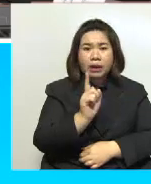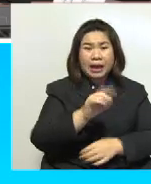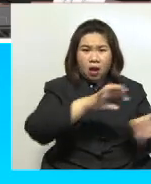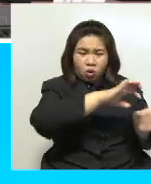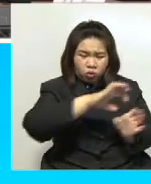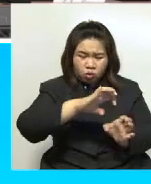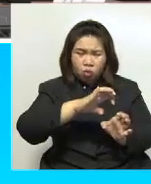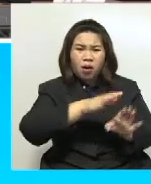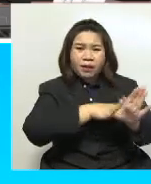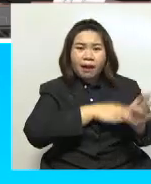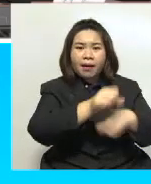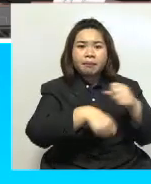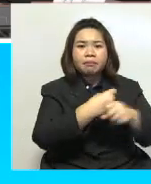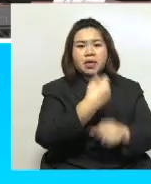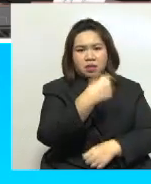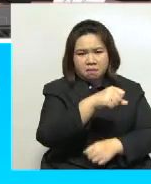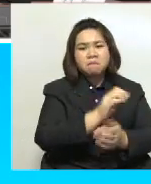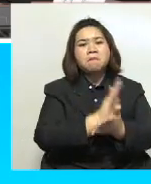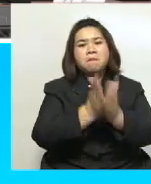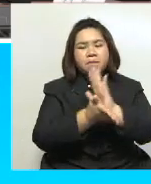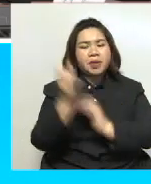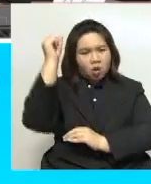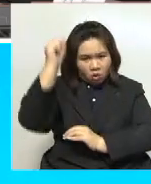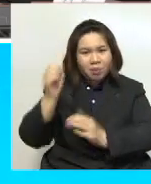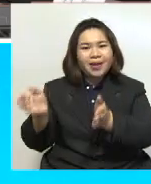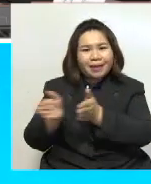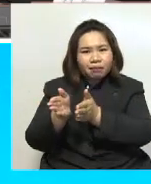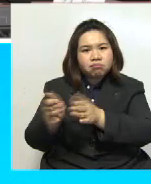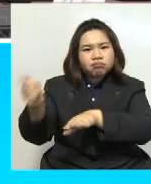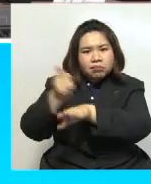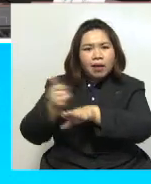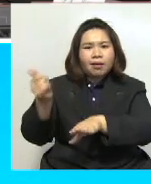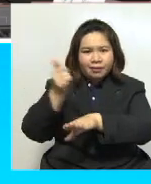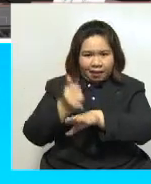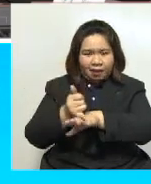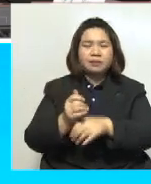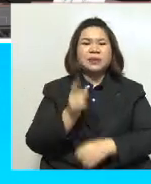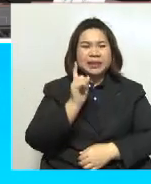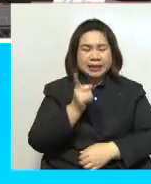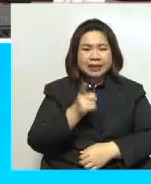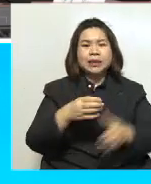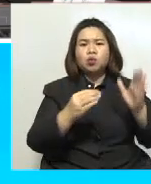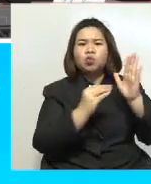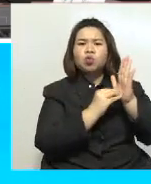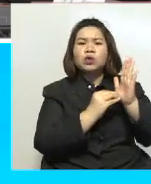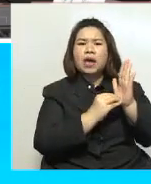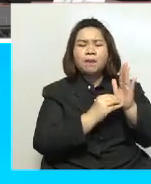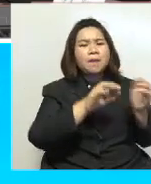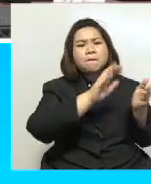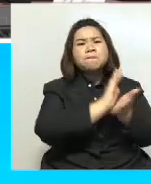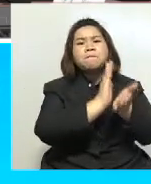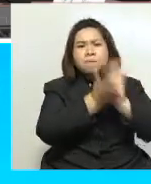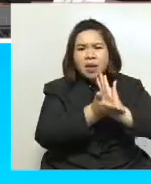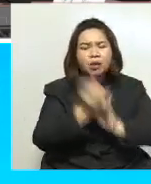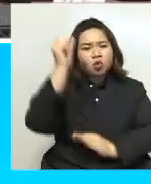ถตู้ครบอายุ10ปีเนี่ยถ้าจะเปลี่ยนก็ต้องเปลี่ยนเป็นมินิบัสเพราะฉะนั้นกลุ่มที่มีปัญหาในกรุงเทพเนี่ยยังไม่จำเป็นต้องเปลี่ยนเป็น